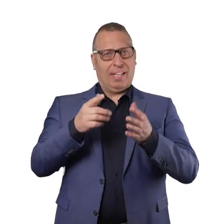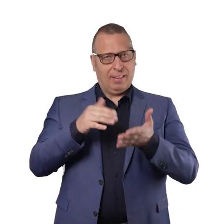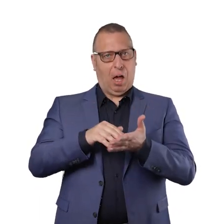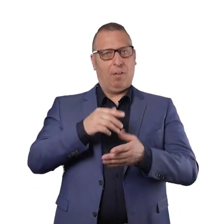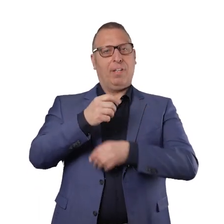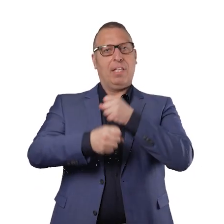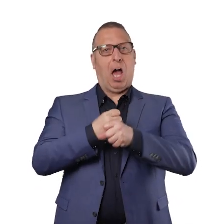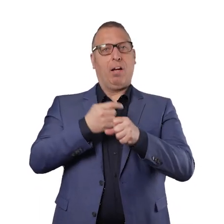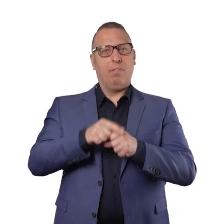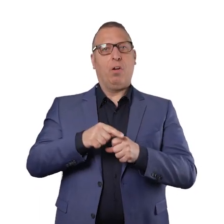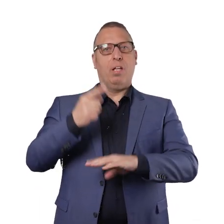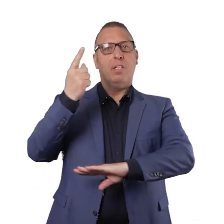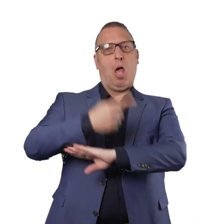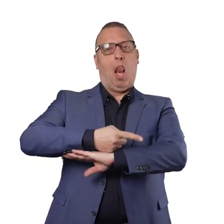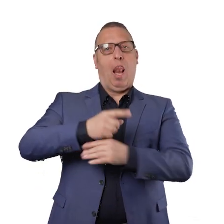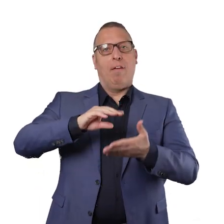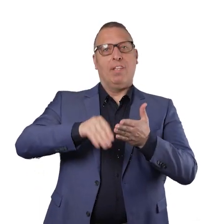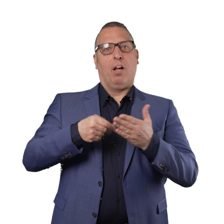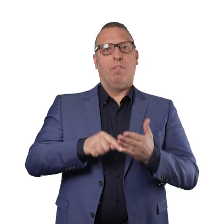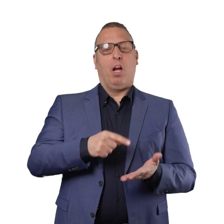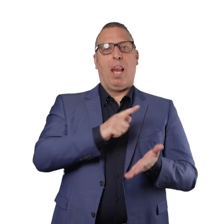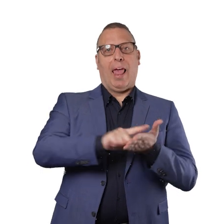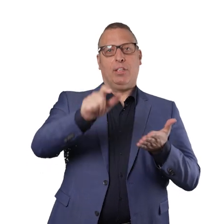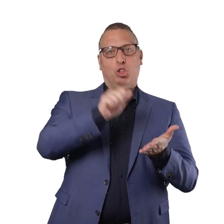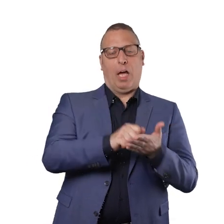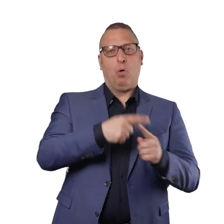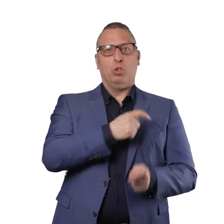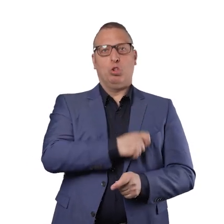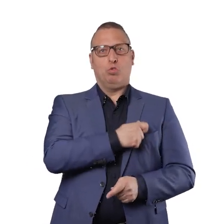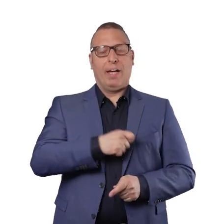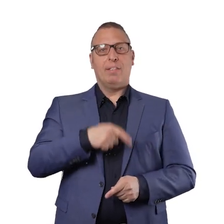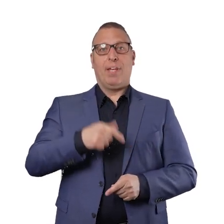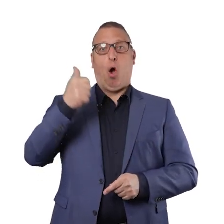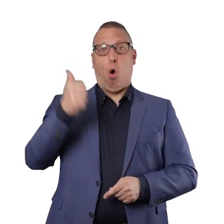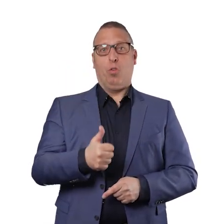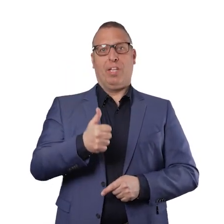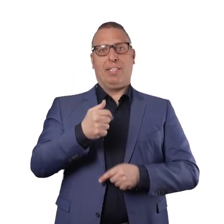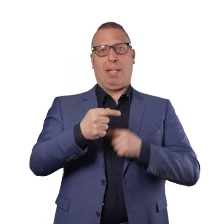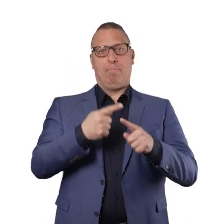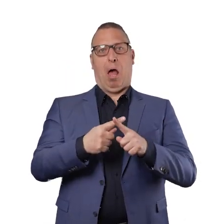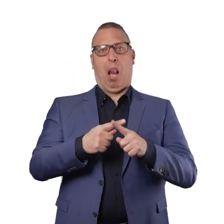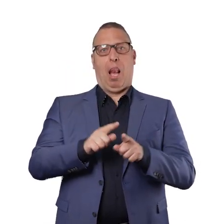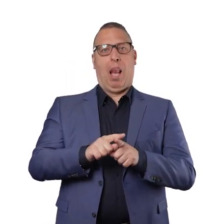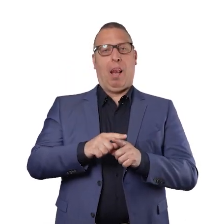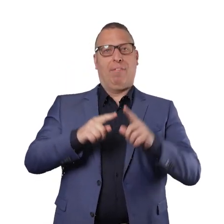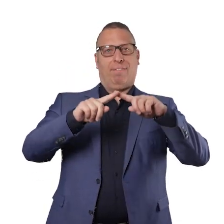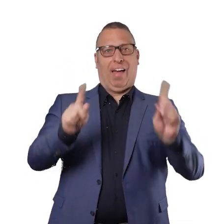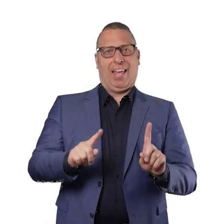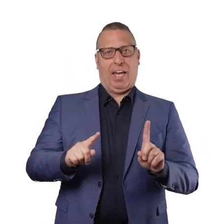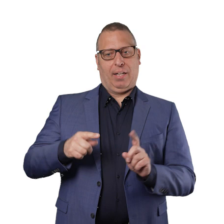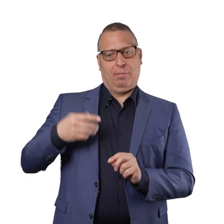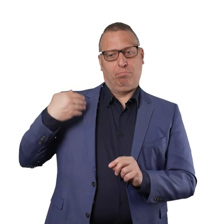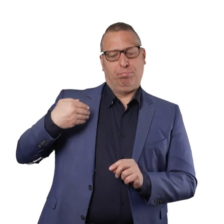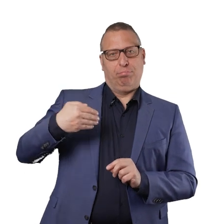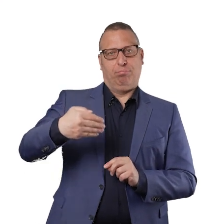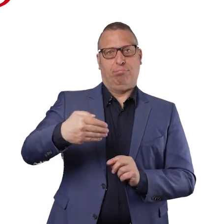"2023 jährt sich die Unterzeichnung des Zollvertrags zwischen Liechtenstein und der Schweiz zum 100. Mal.